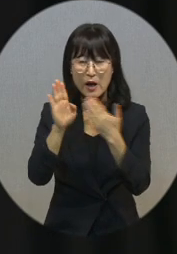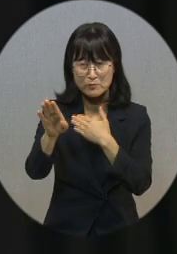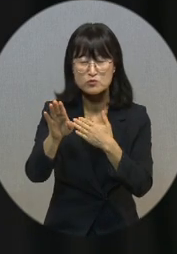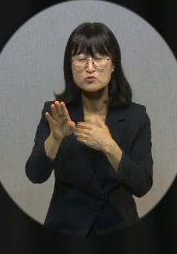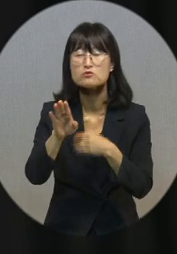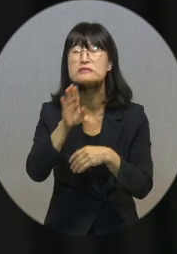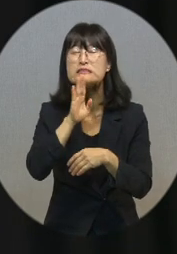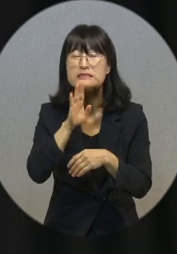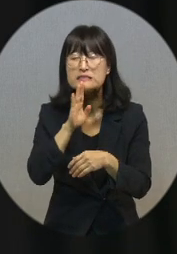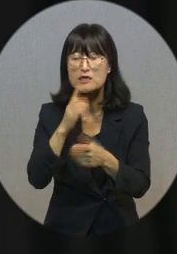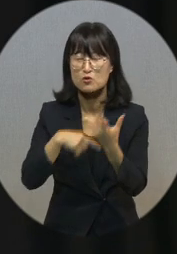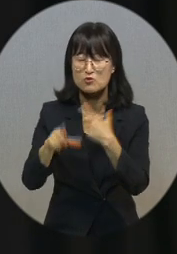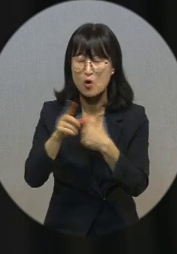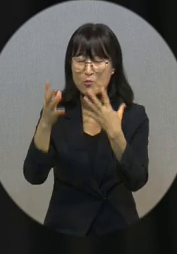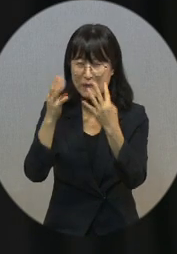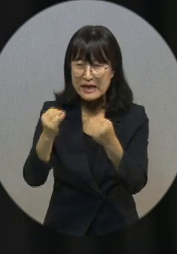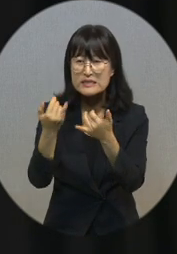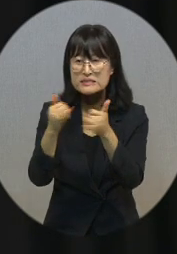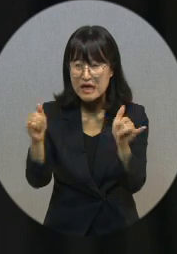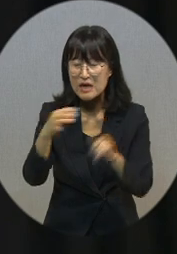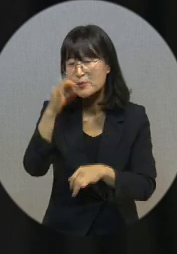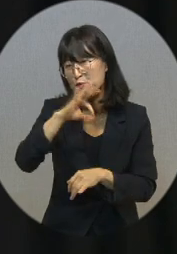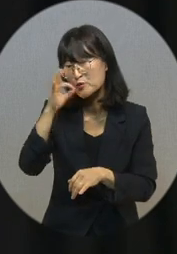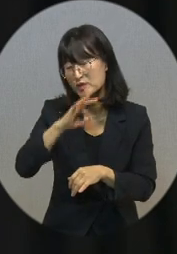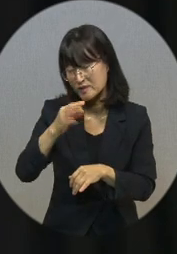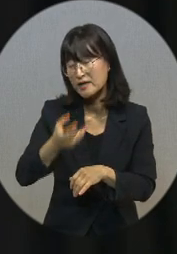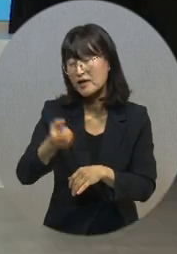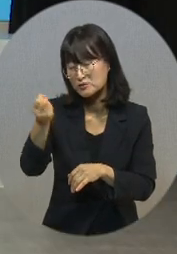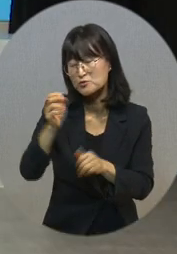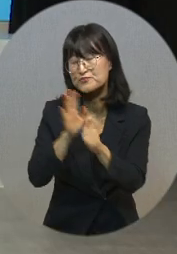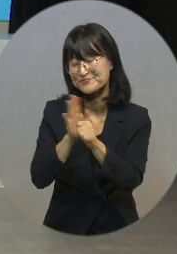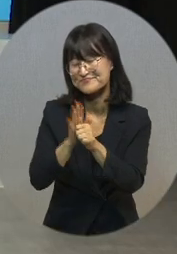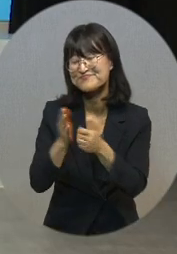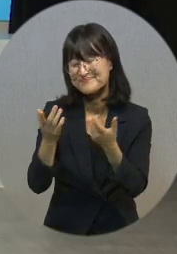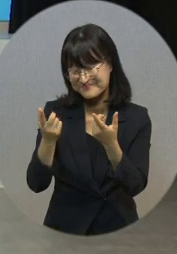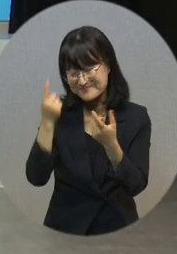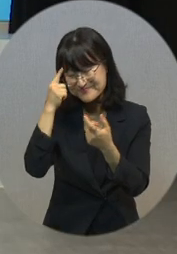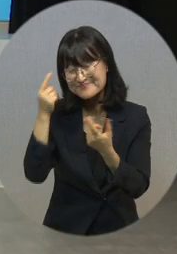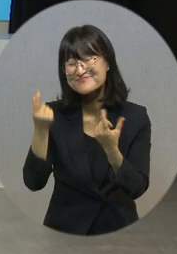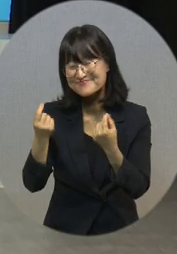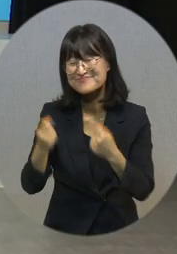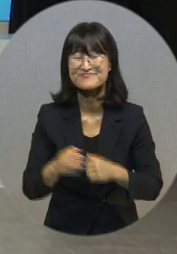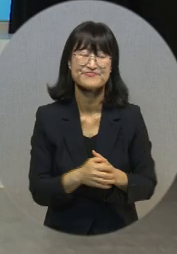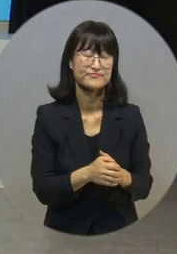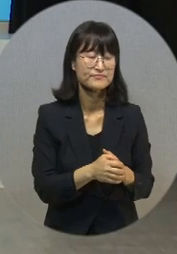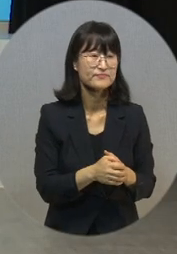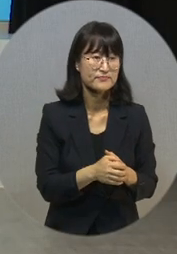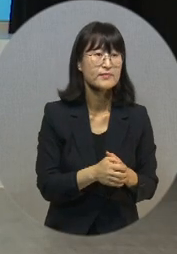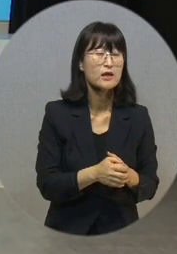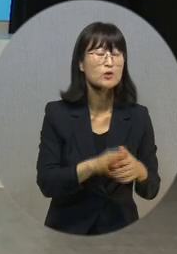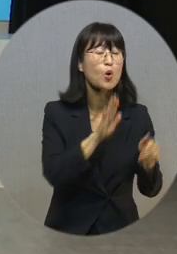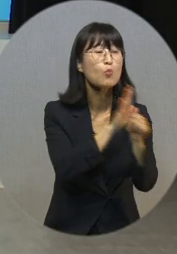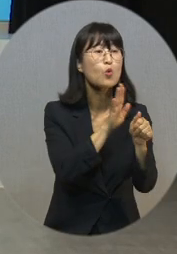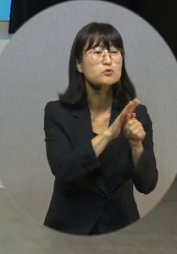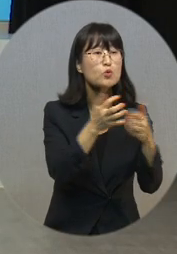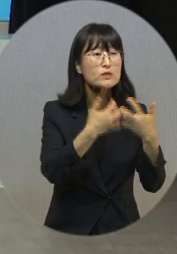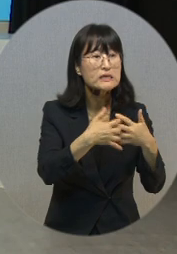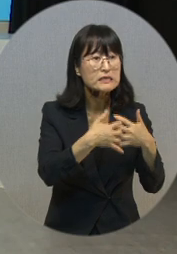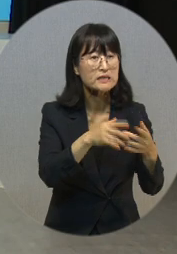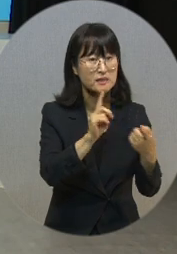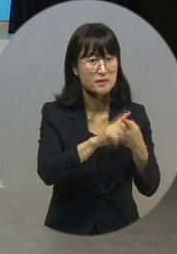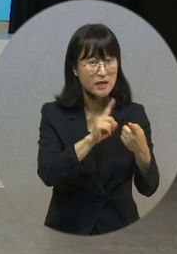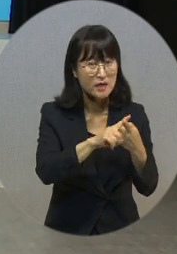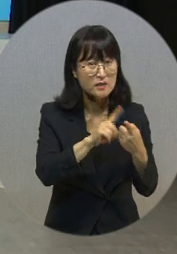분들이 혜택 볼 수 있도록 해나가려고 하고 있습니다. 네. 네. 제가 가끔 그 얘기를 듣는데요. 우리 보조기기에 대해서